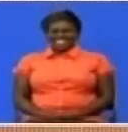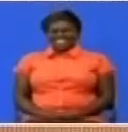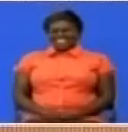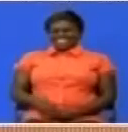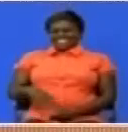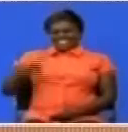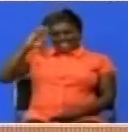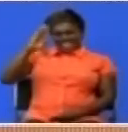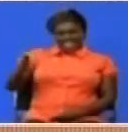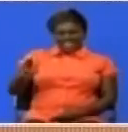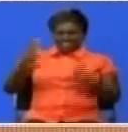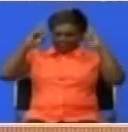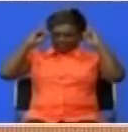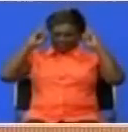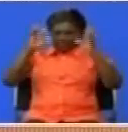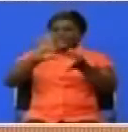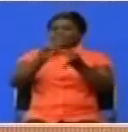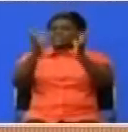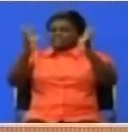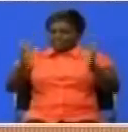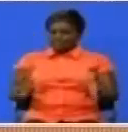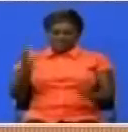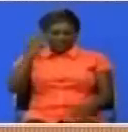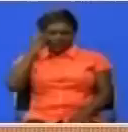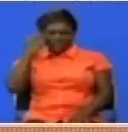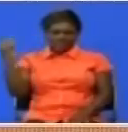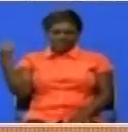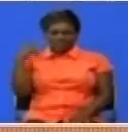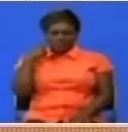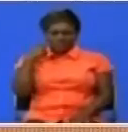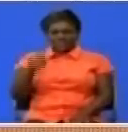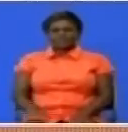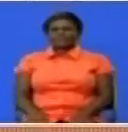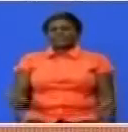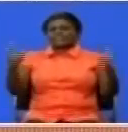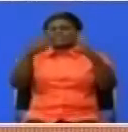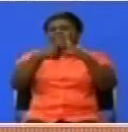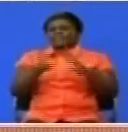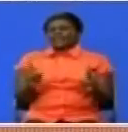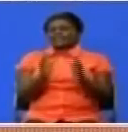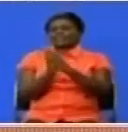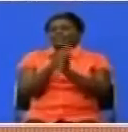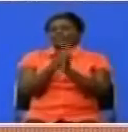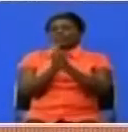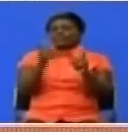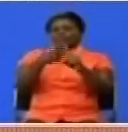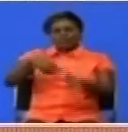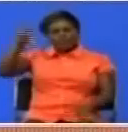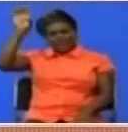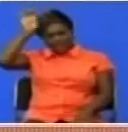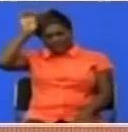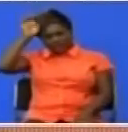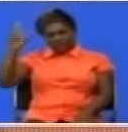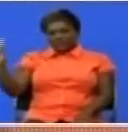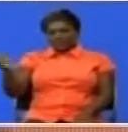Karibu mtazamaji, mimi ni Mashirima Kapombe na mtangazaji wetu wa ishara ni Meresha Owiti. Tunaanza na taarifa kutoka mjini Eldoret ambapo